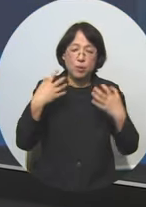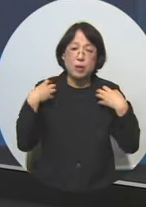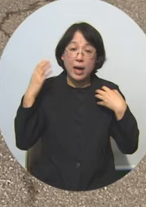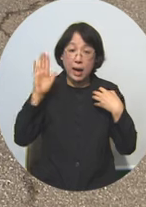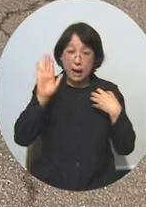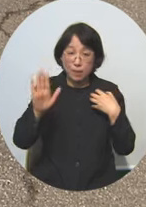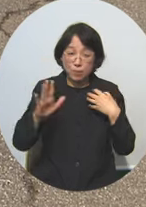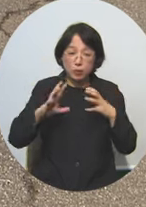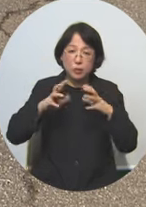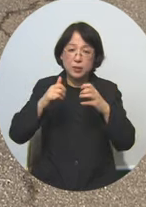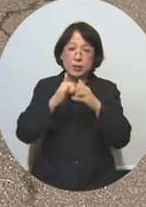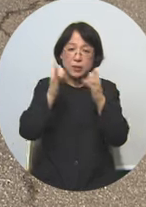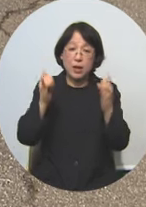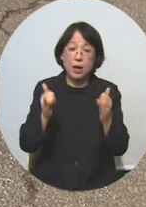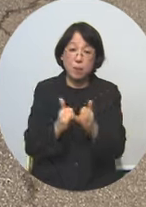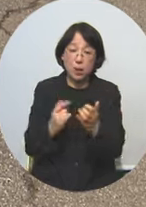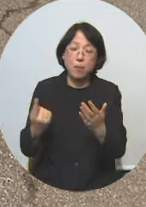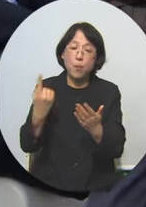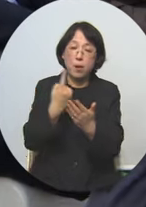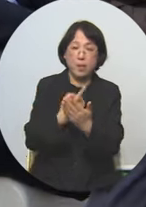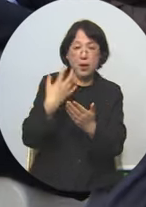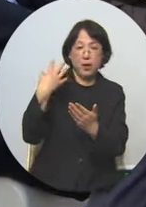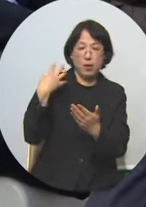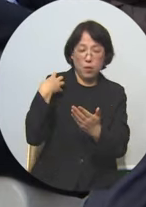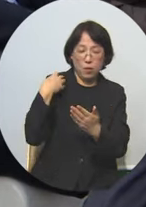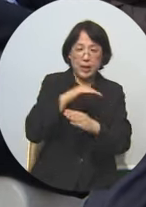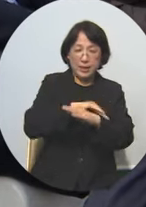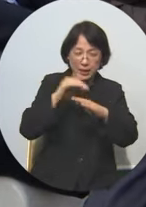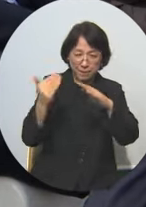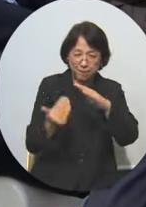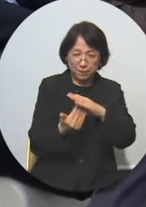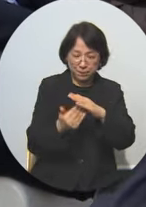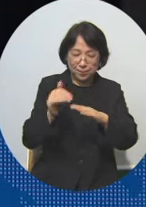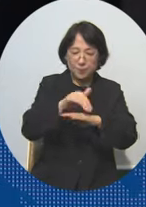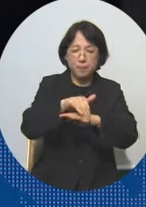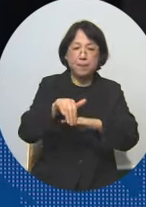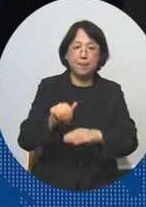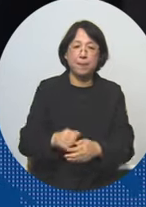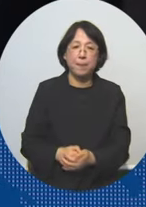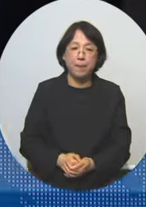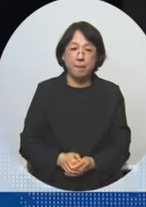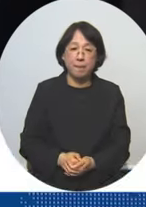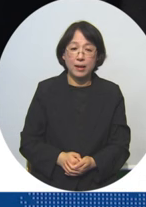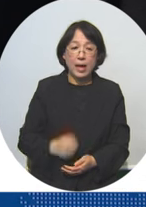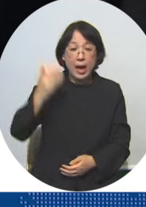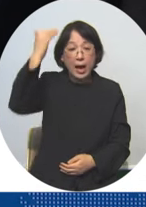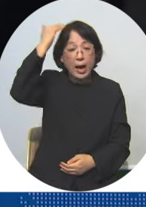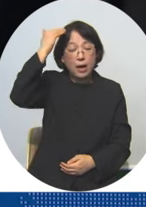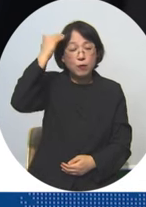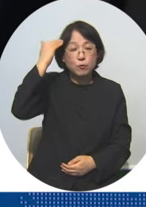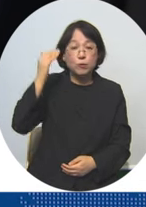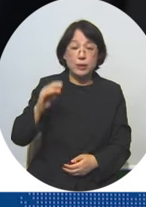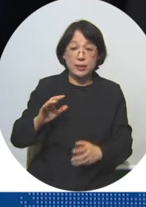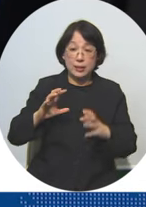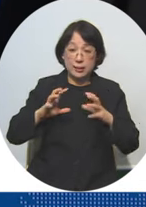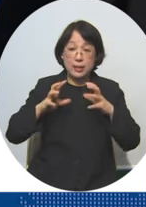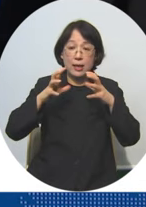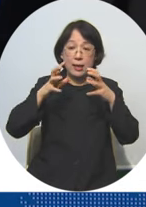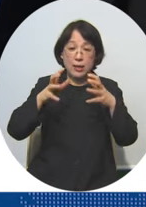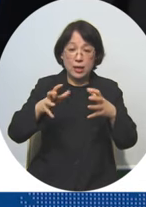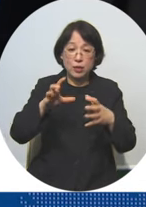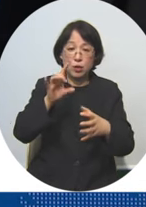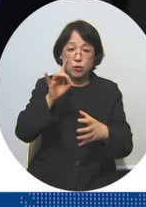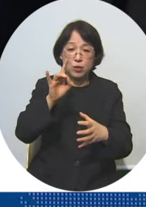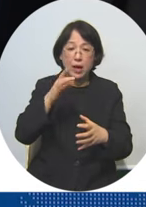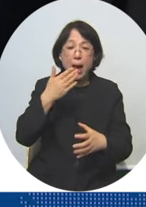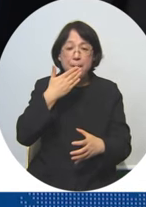원조로 국제사회 일원으로서의 역할과 의무를 다하겠다는 계획입니다. 대한민국이 전 세계에서 유일하게 식량을